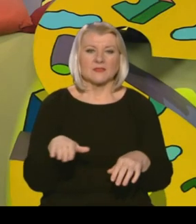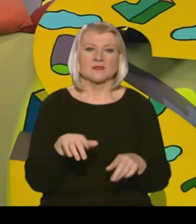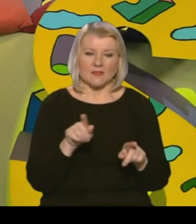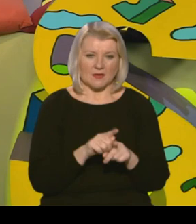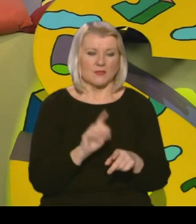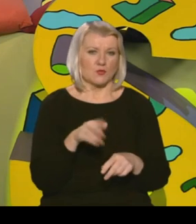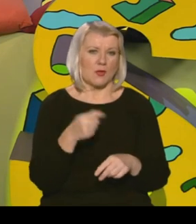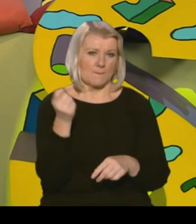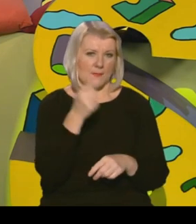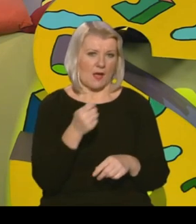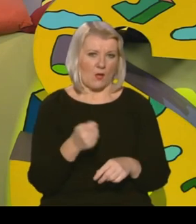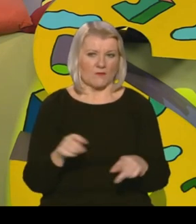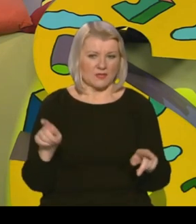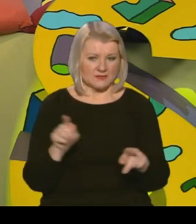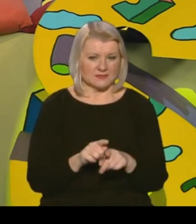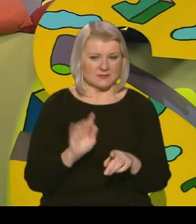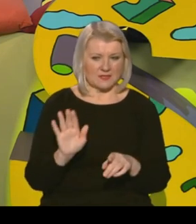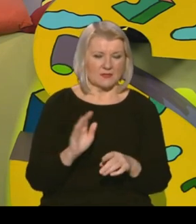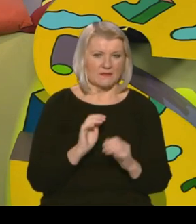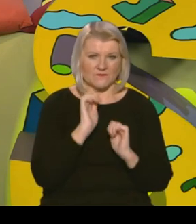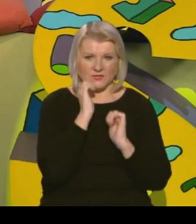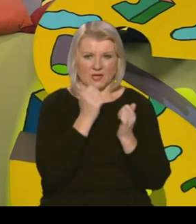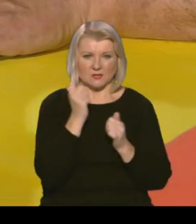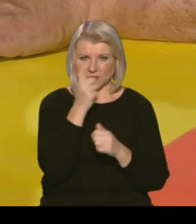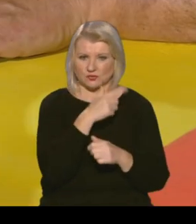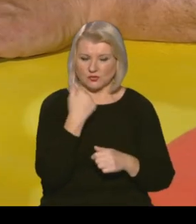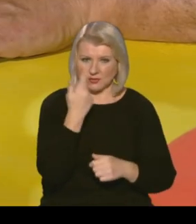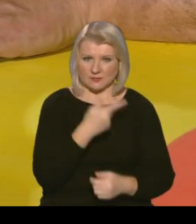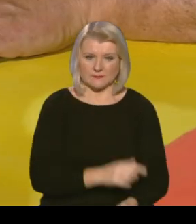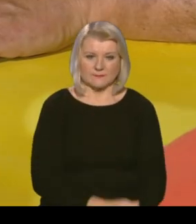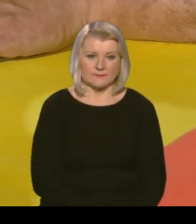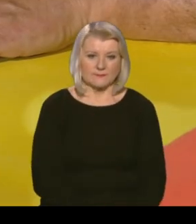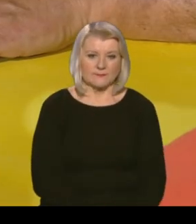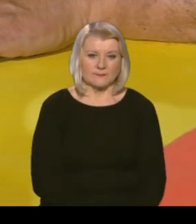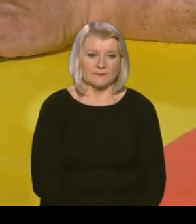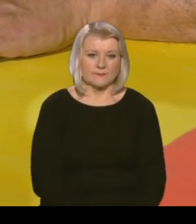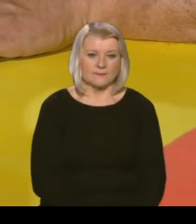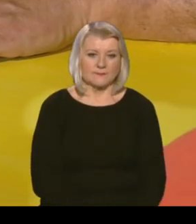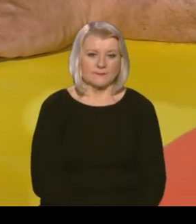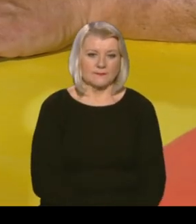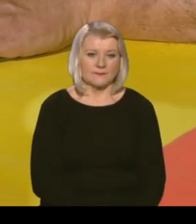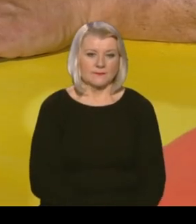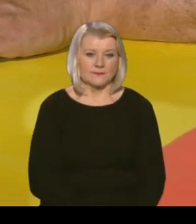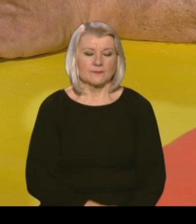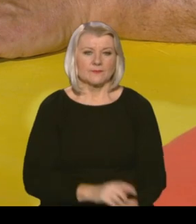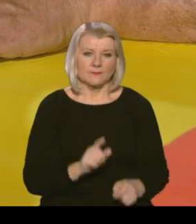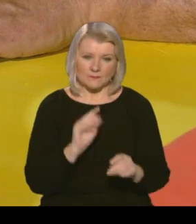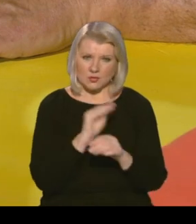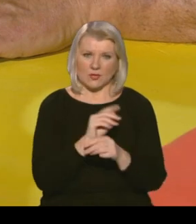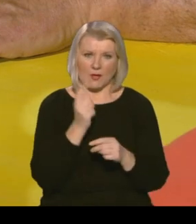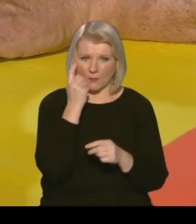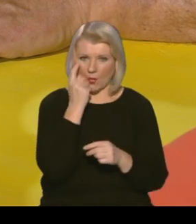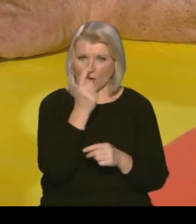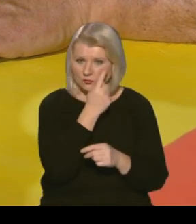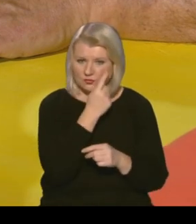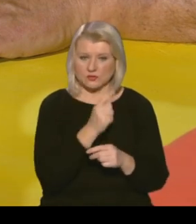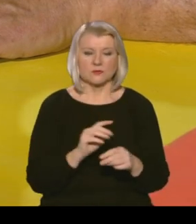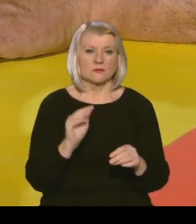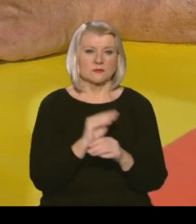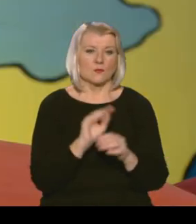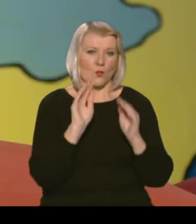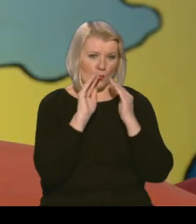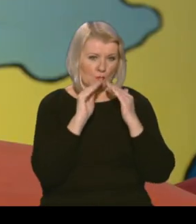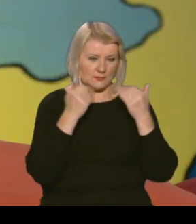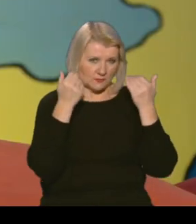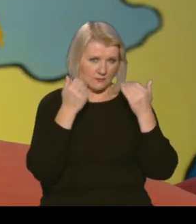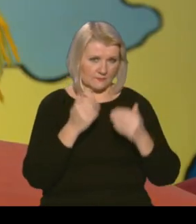namalují tak, jak to cítí oni. Tak, tady uděláme takovýhle oči, tady uděláme